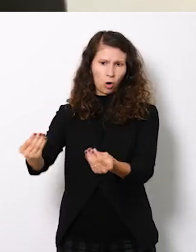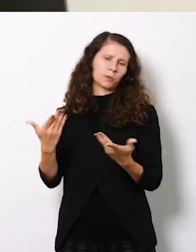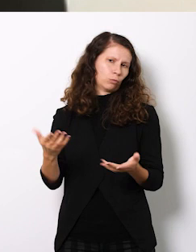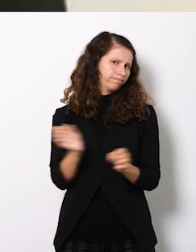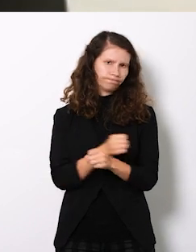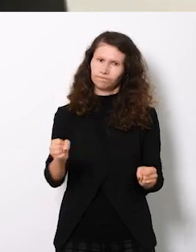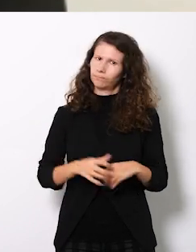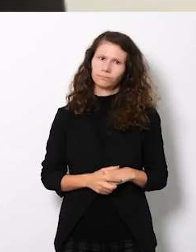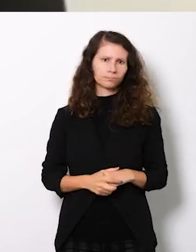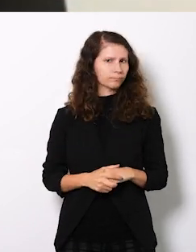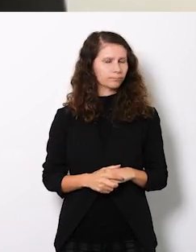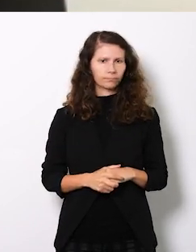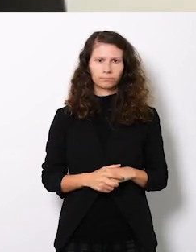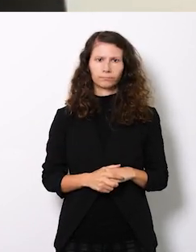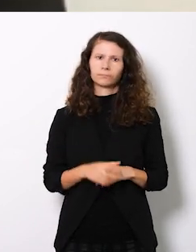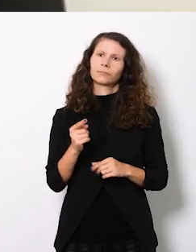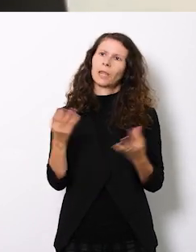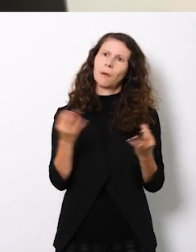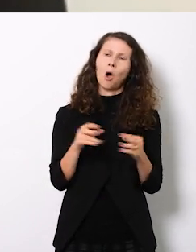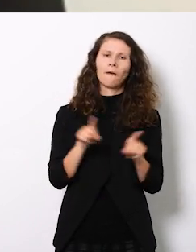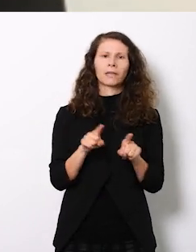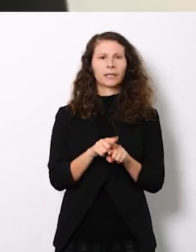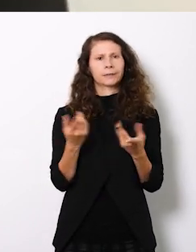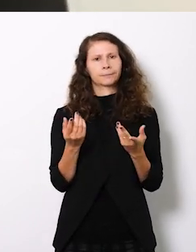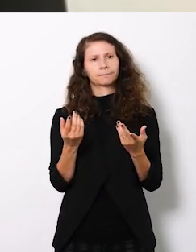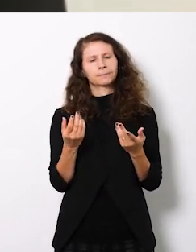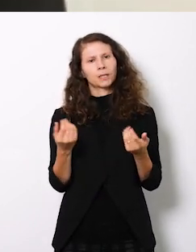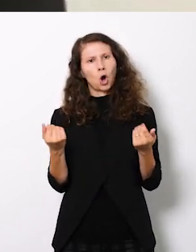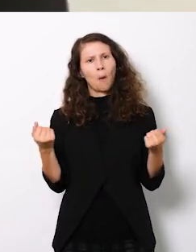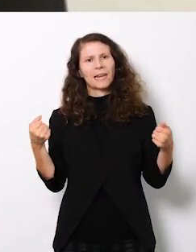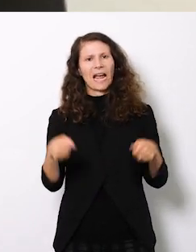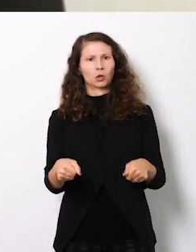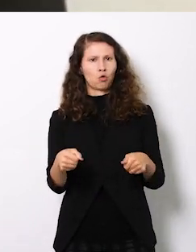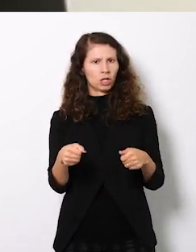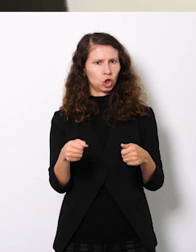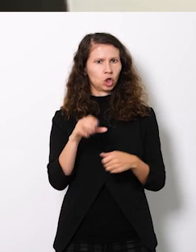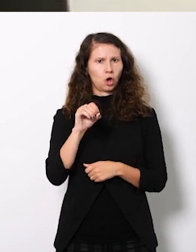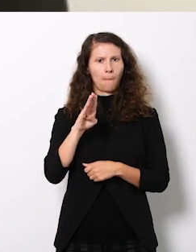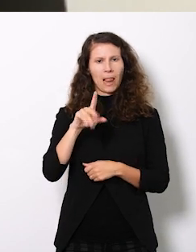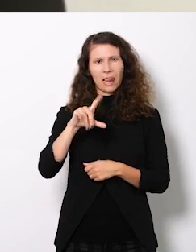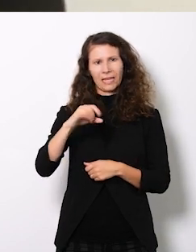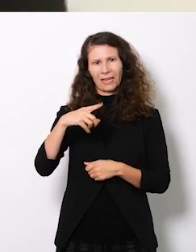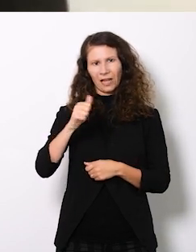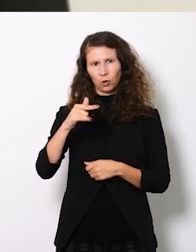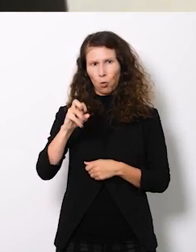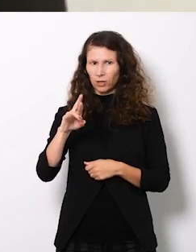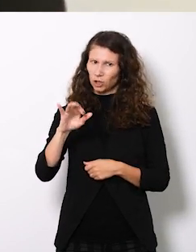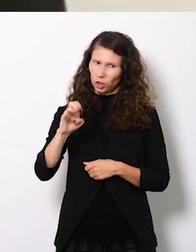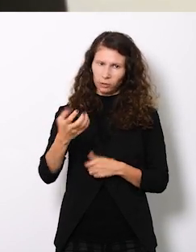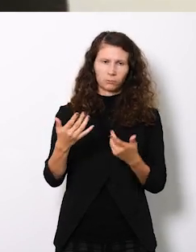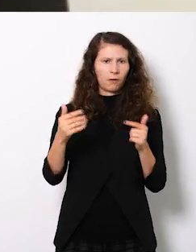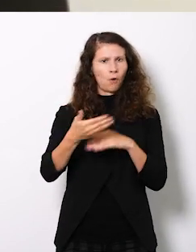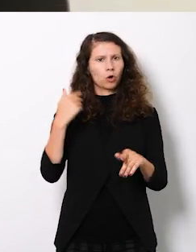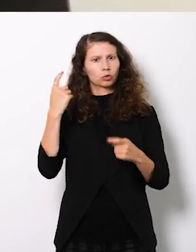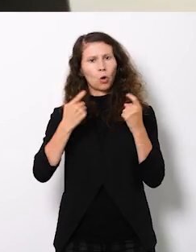Hier braucht es eine Form der, soll ich sagen, obligatorischen Vorsorge für jeden, entweder in der gesetzlichen Rentenversicherung oder in